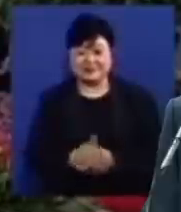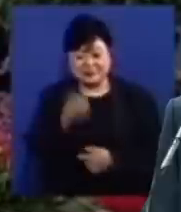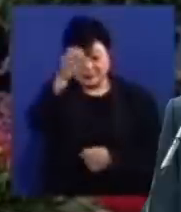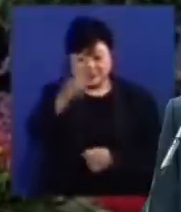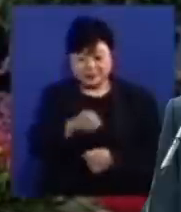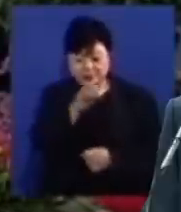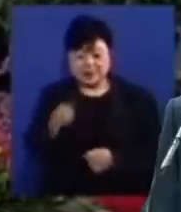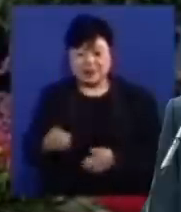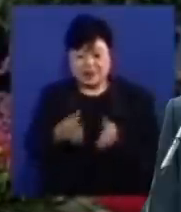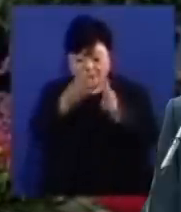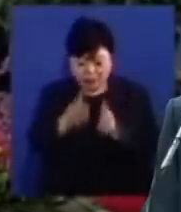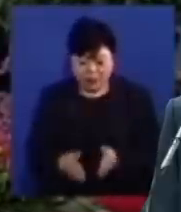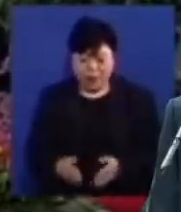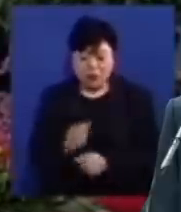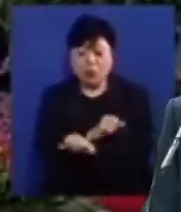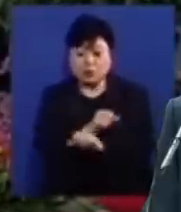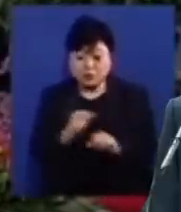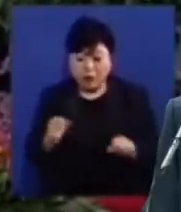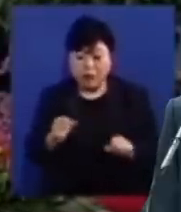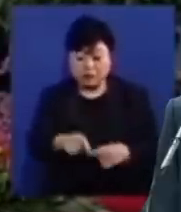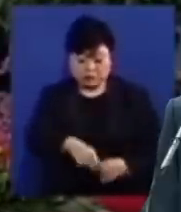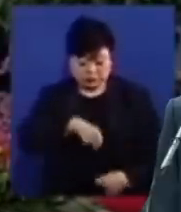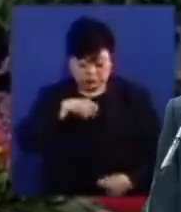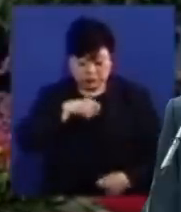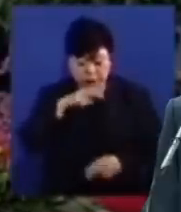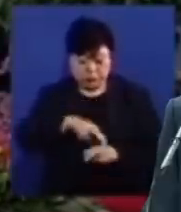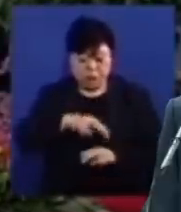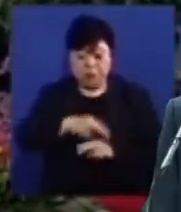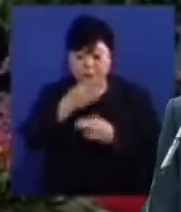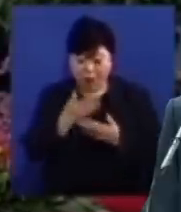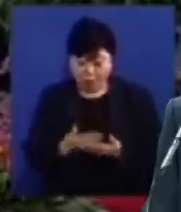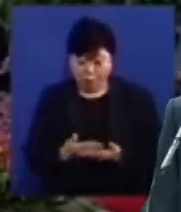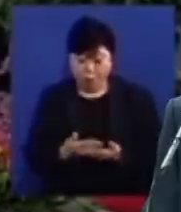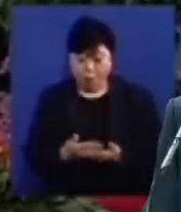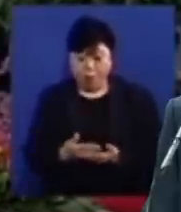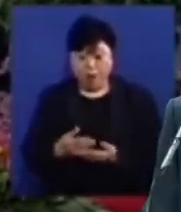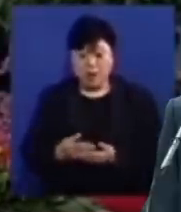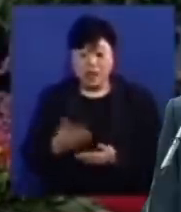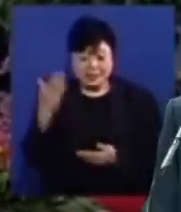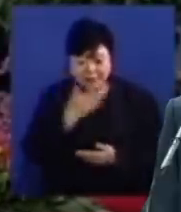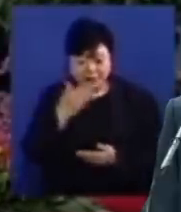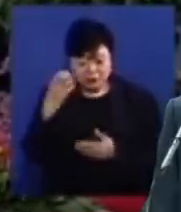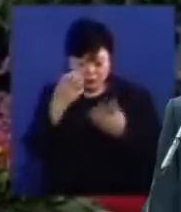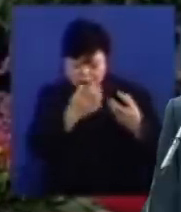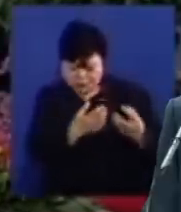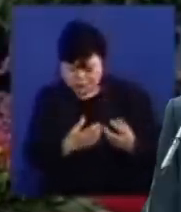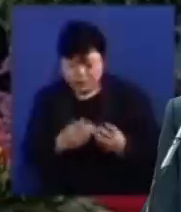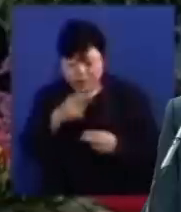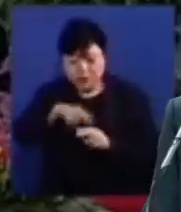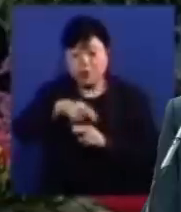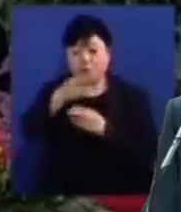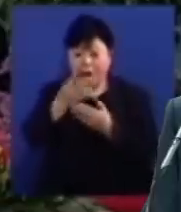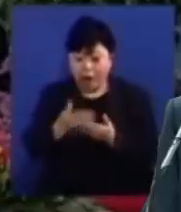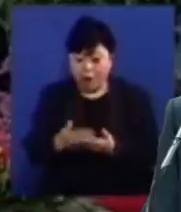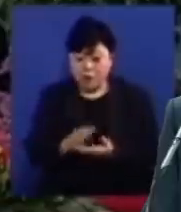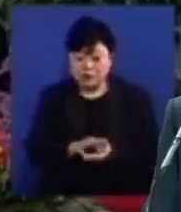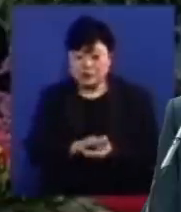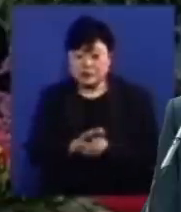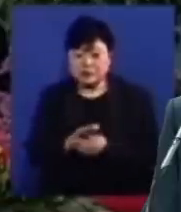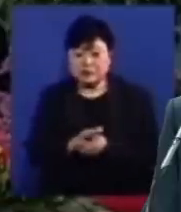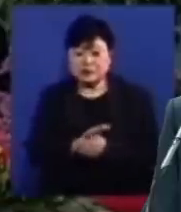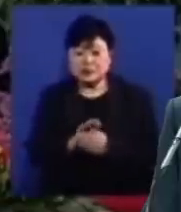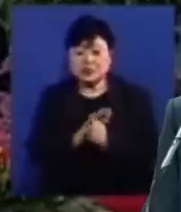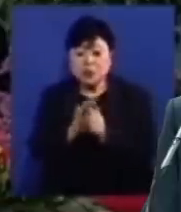통하여 용서와 의로움을 선물로 받고 성결과 성령 충만을 선물로 받고 치료와